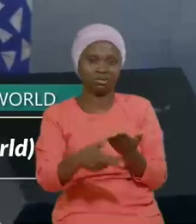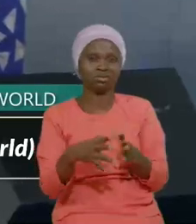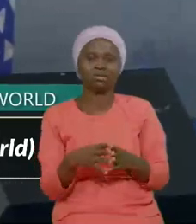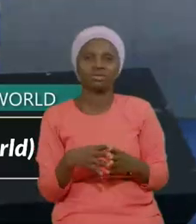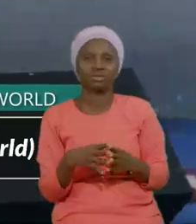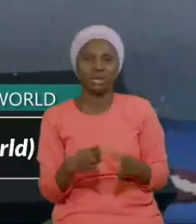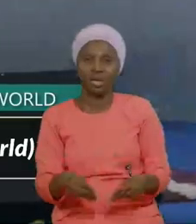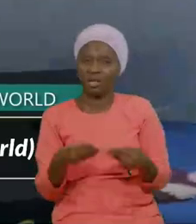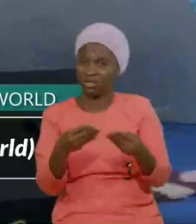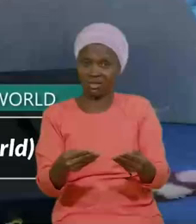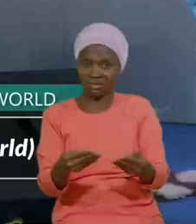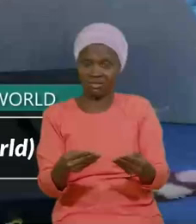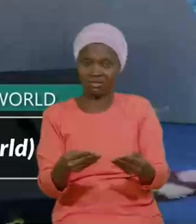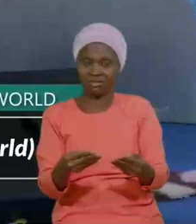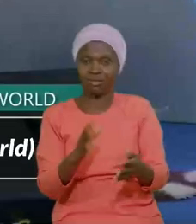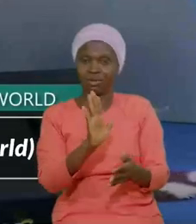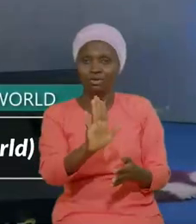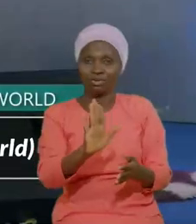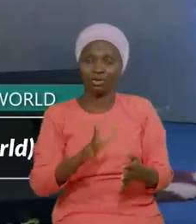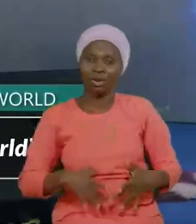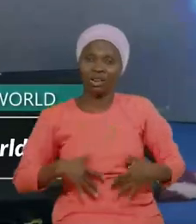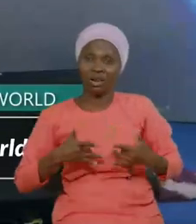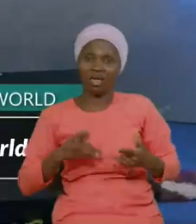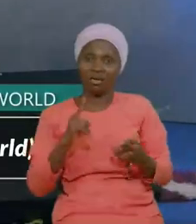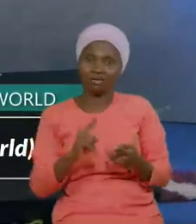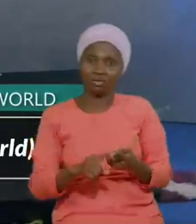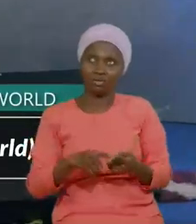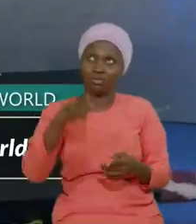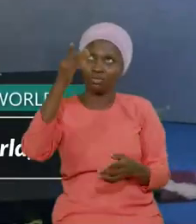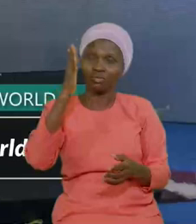Moi, à tout le temps, à tout moment, ne donne pas la gloire.